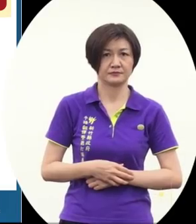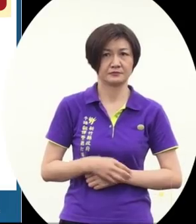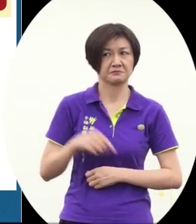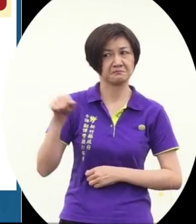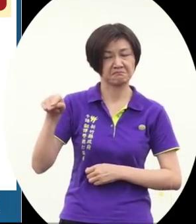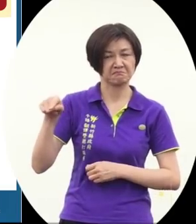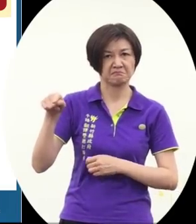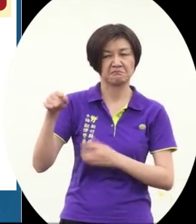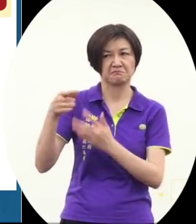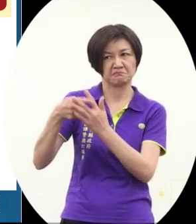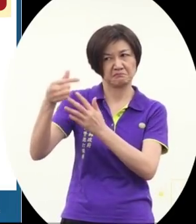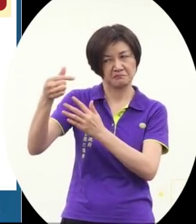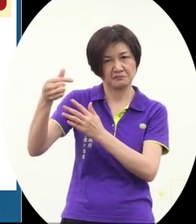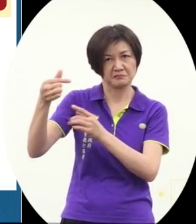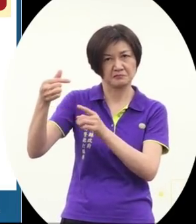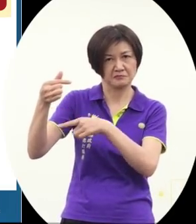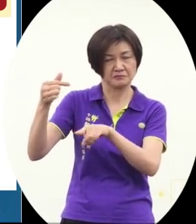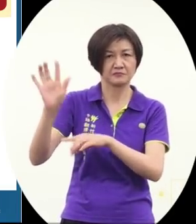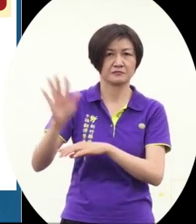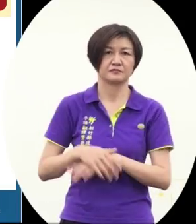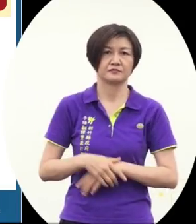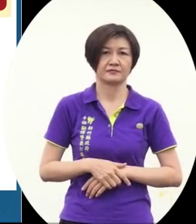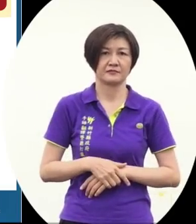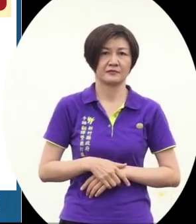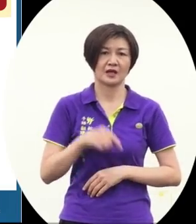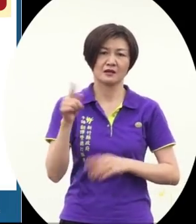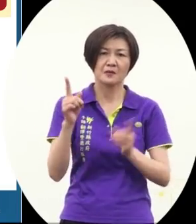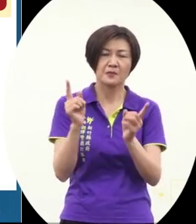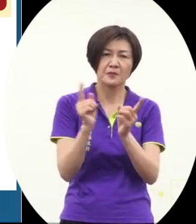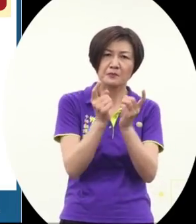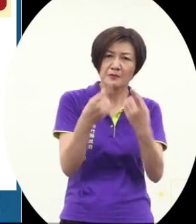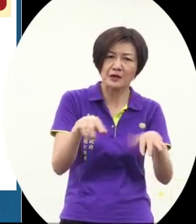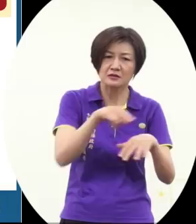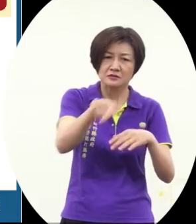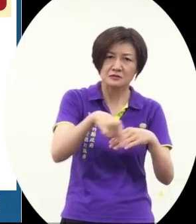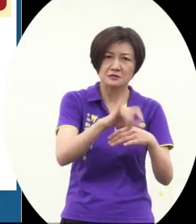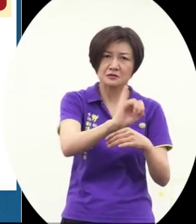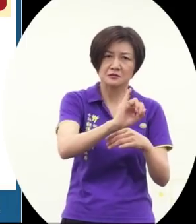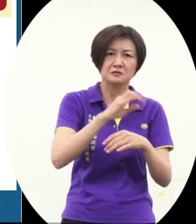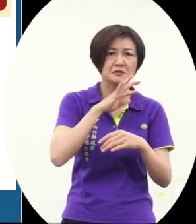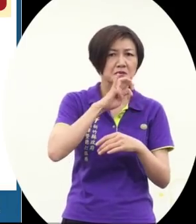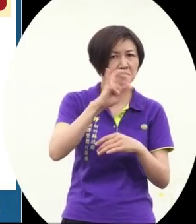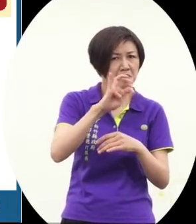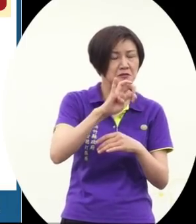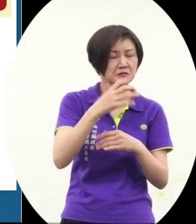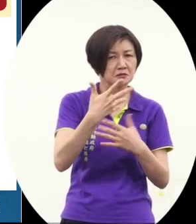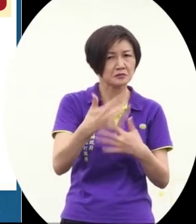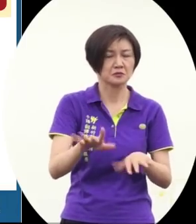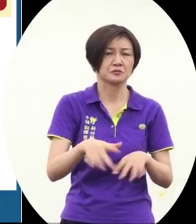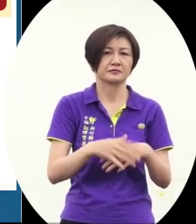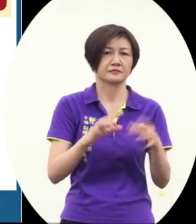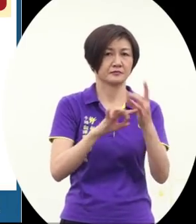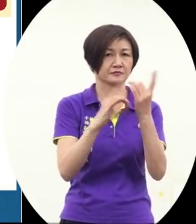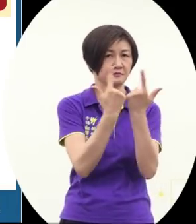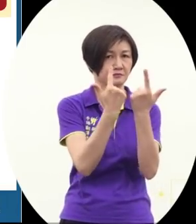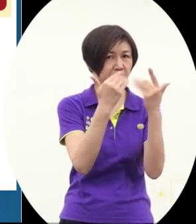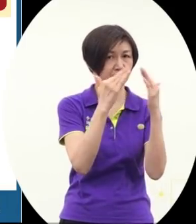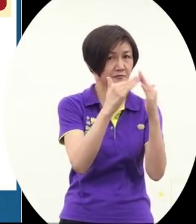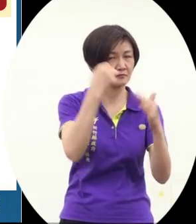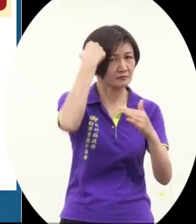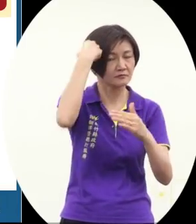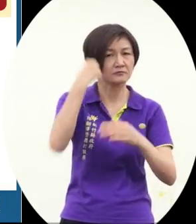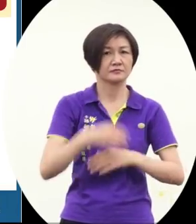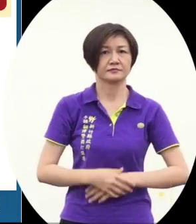例。那这一位是40多岁的女性，她是居住在竹北市，